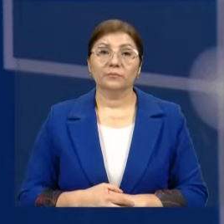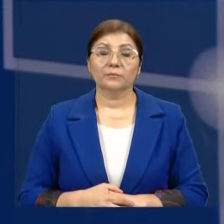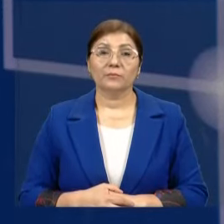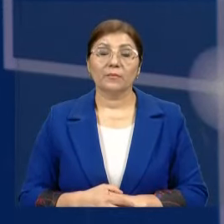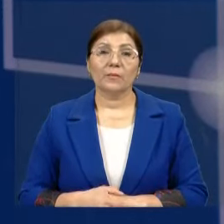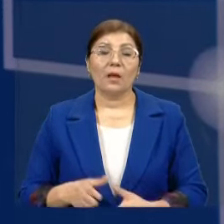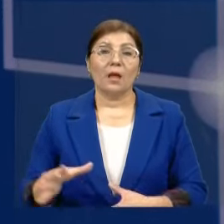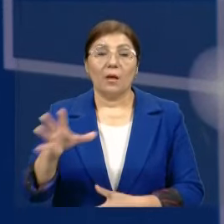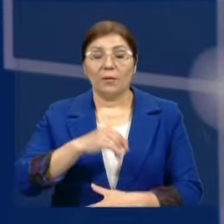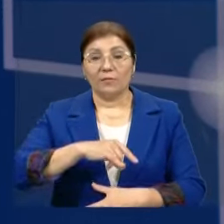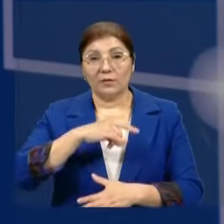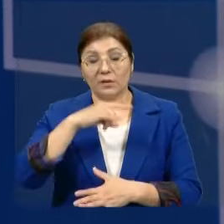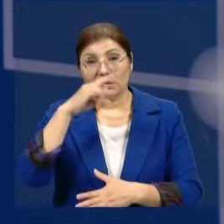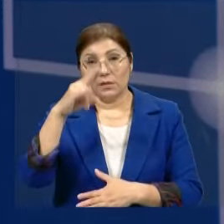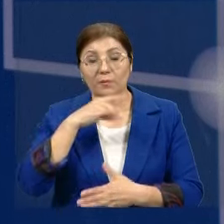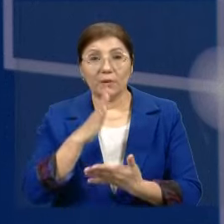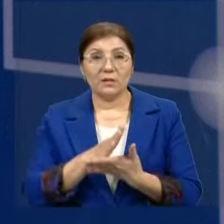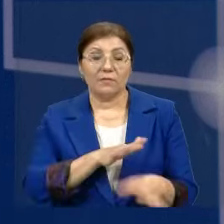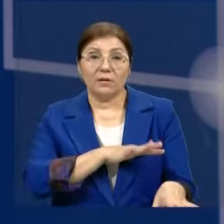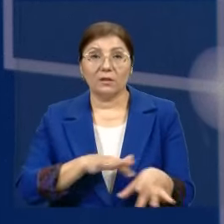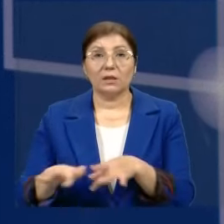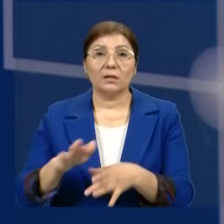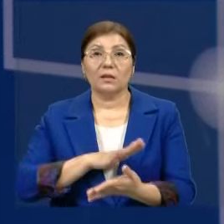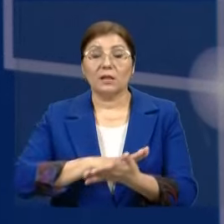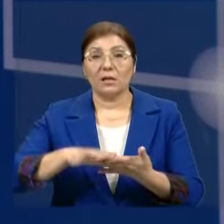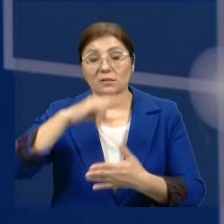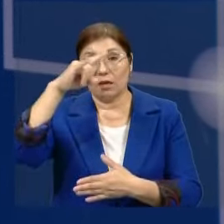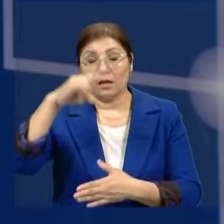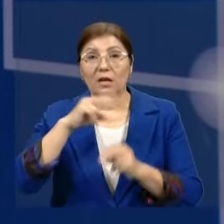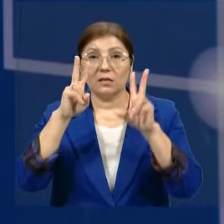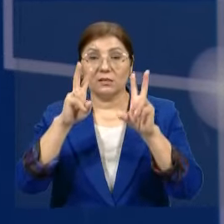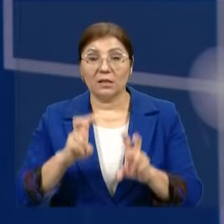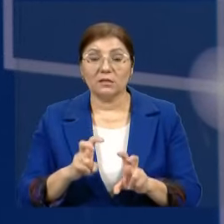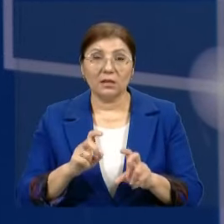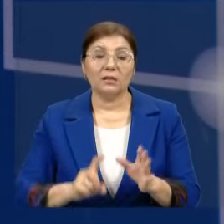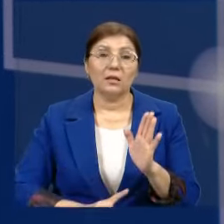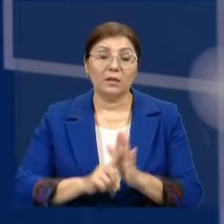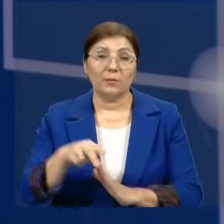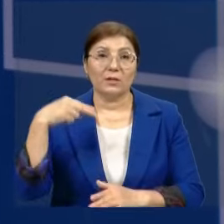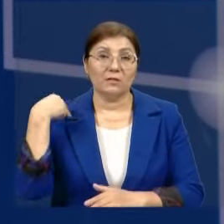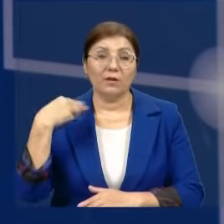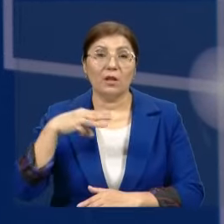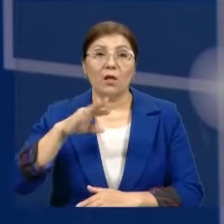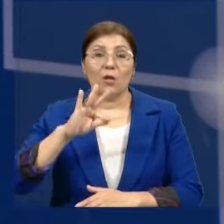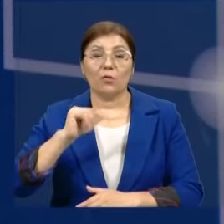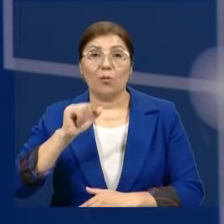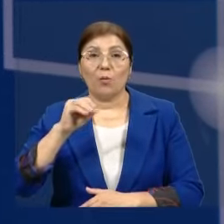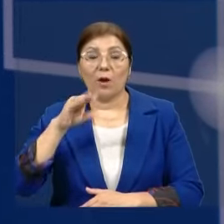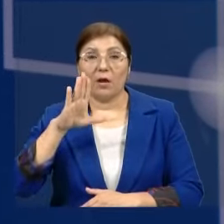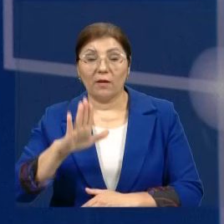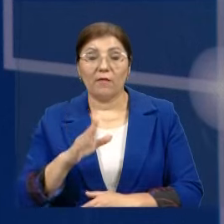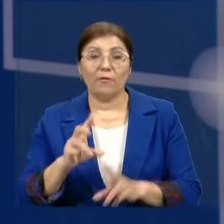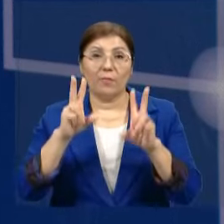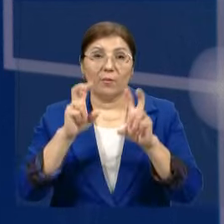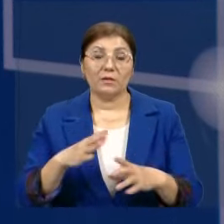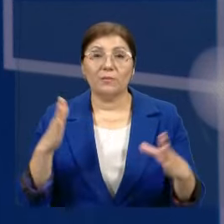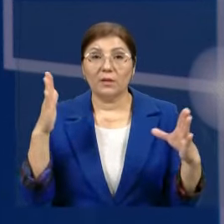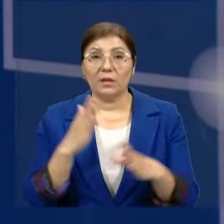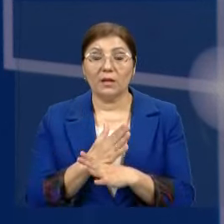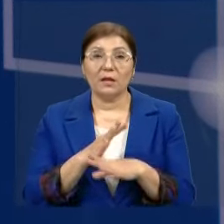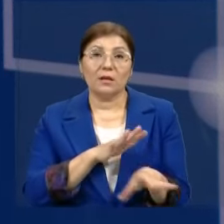По всей стране проходит масштабная республиканская акция «Таза Казахстан», инициированная президентом Касым-Жомартом Токаевым. Уже по названию